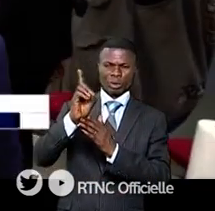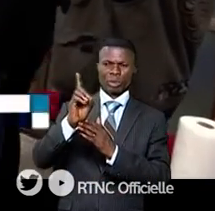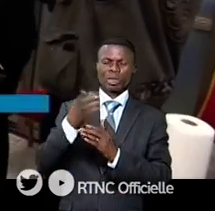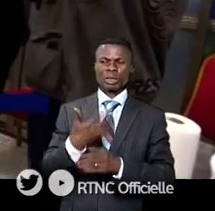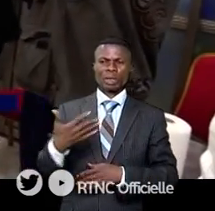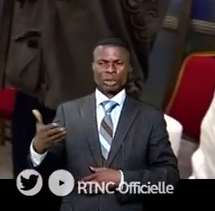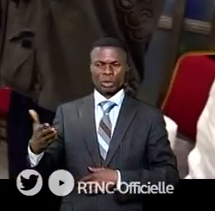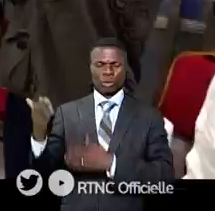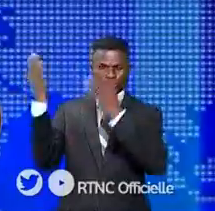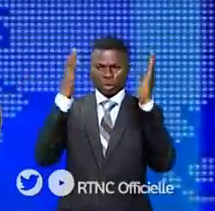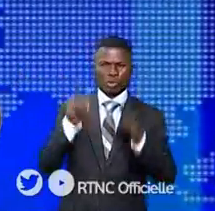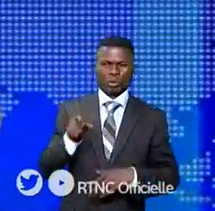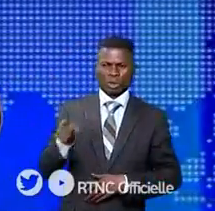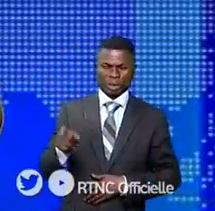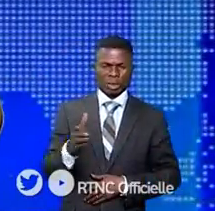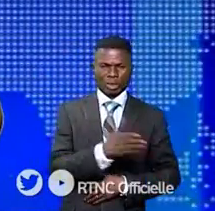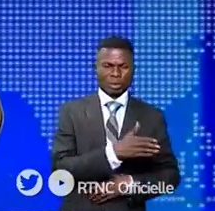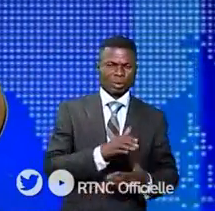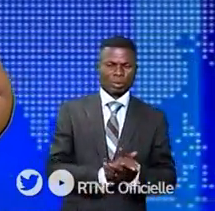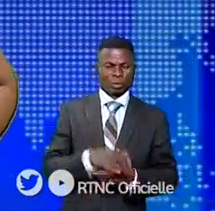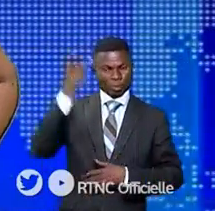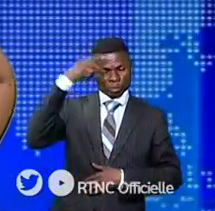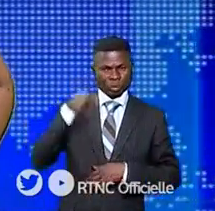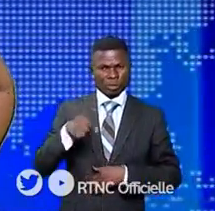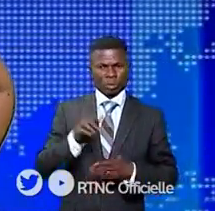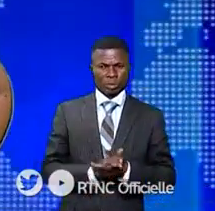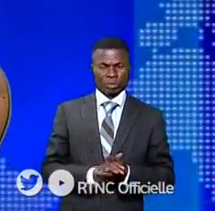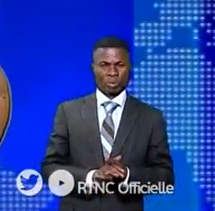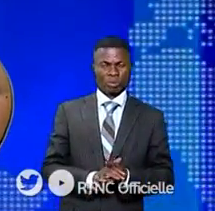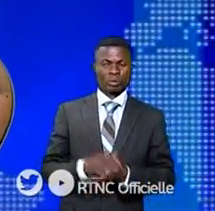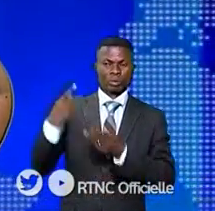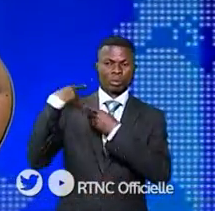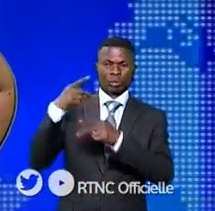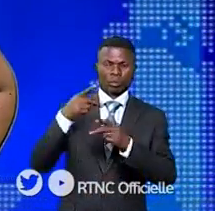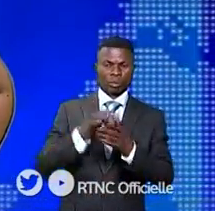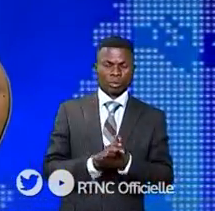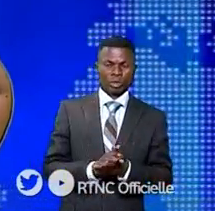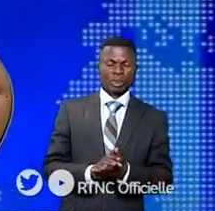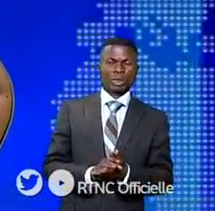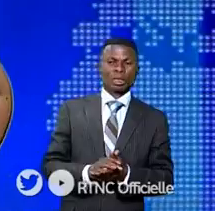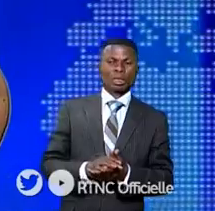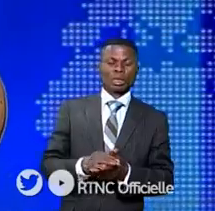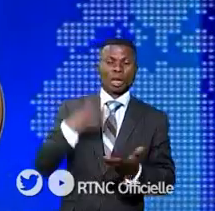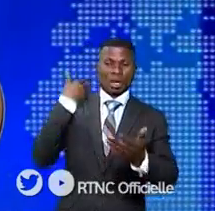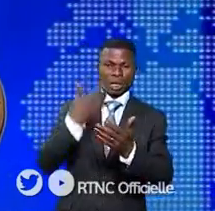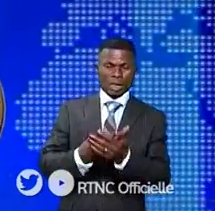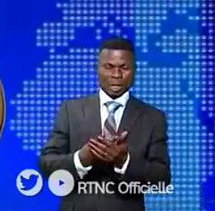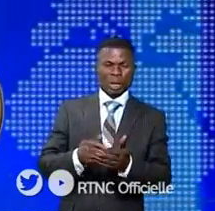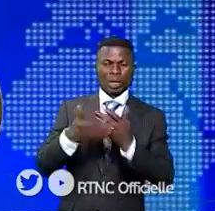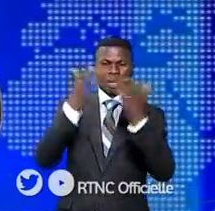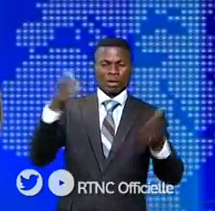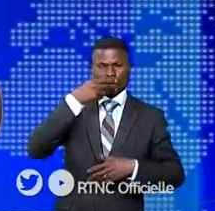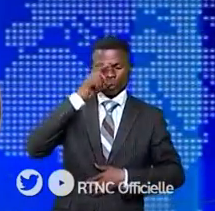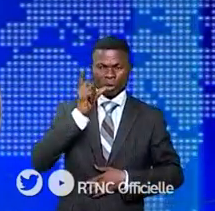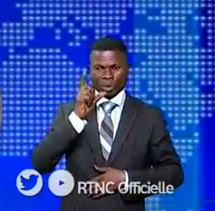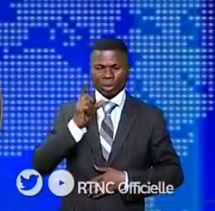de marchandises. Politique à présent, il séjourne depuis peu à l'est du pays. À son arrivée à Bukavu,